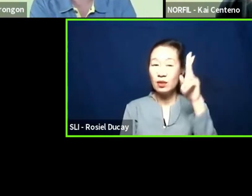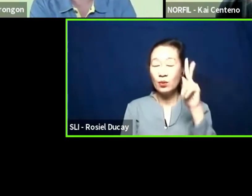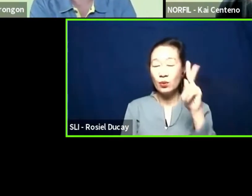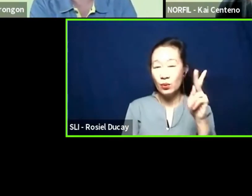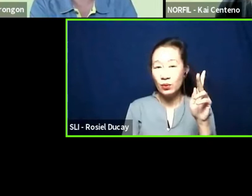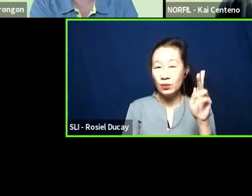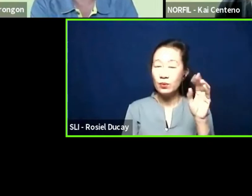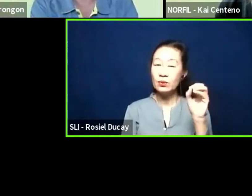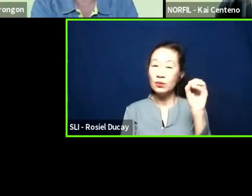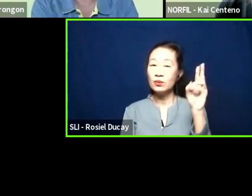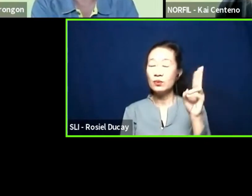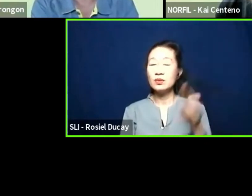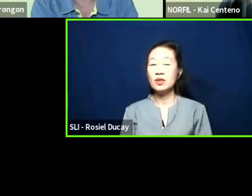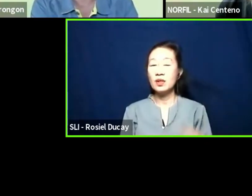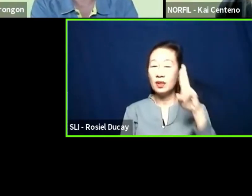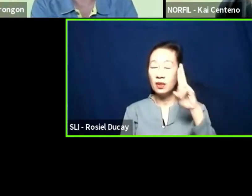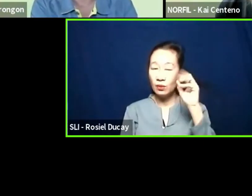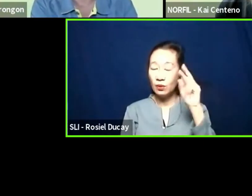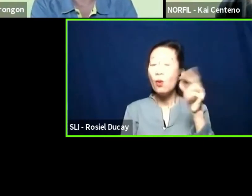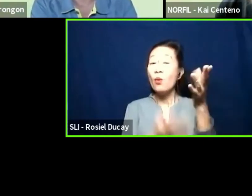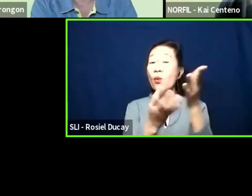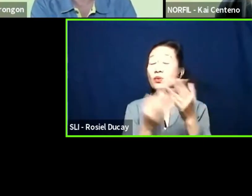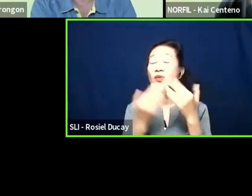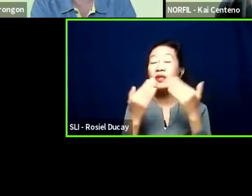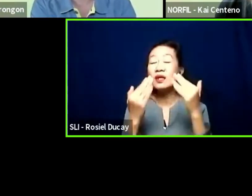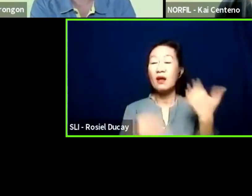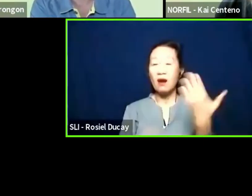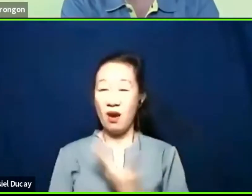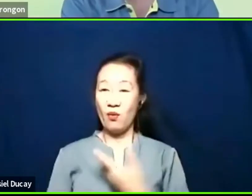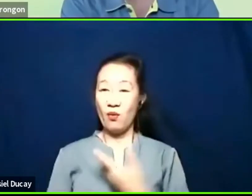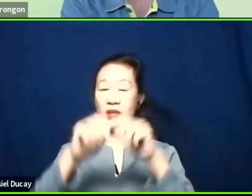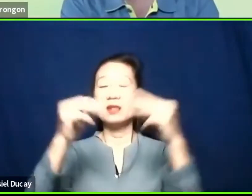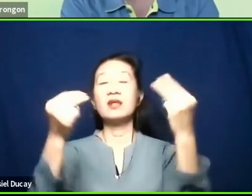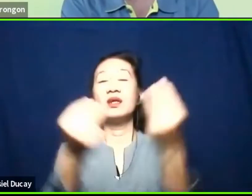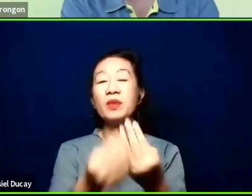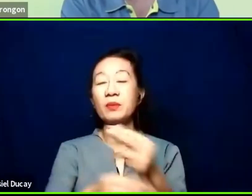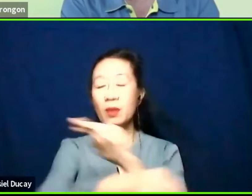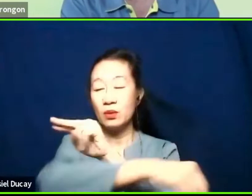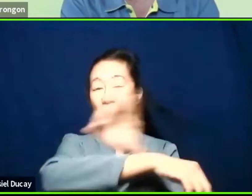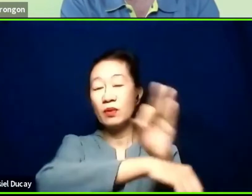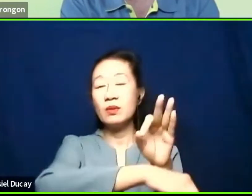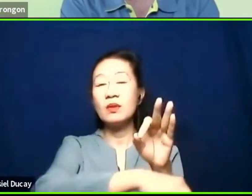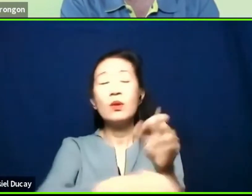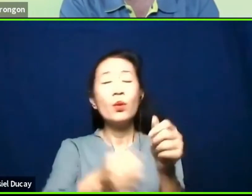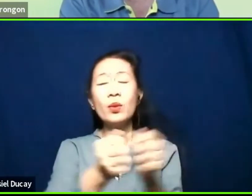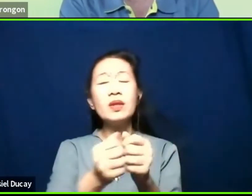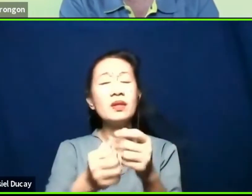Lu o si Ron. So nais kong pasalamatan yung aming team sa Northfield without whom hindi